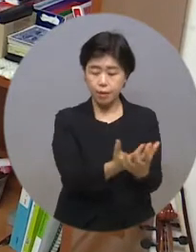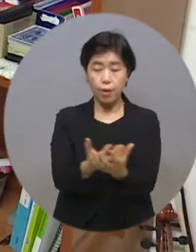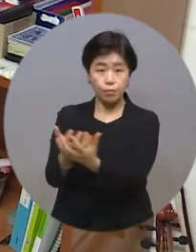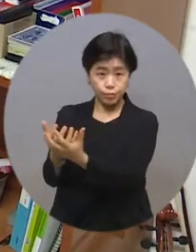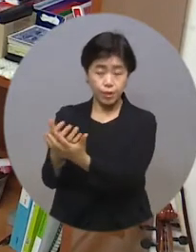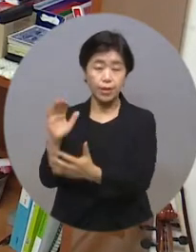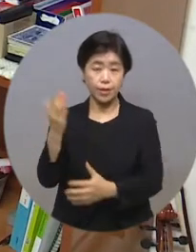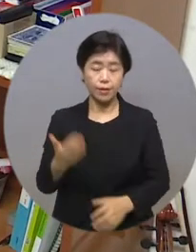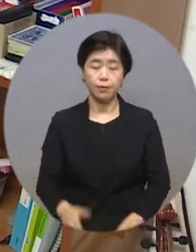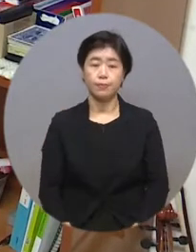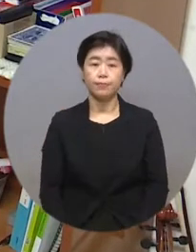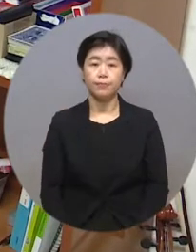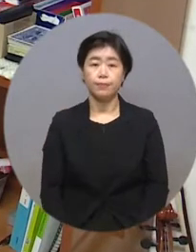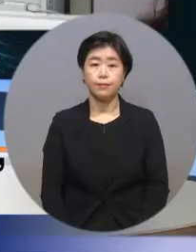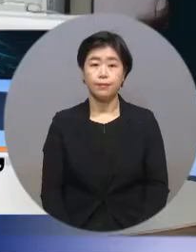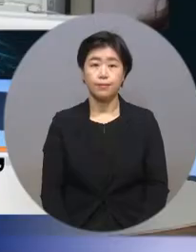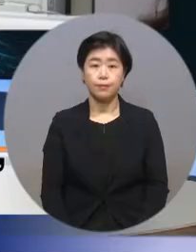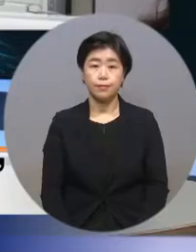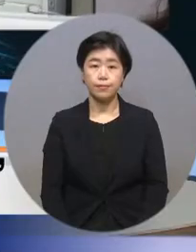신청서를 제출하면 됩니다.